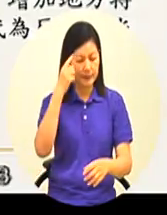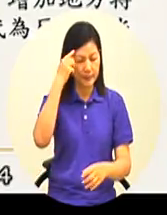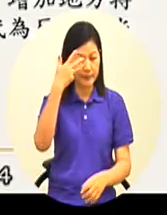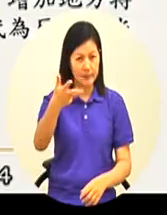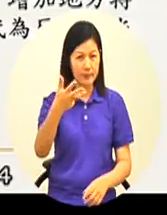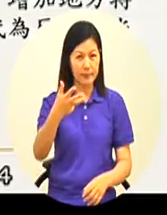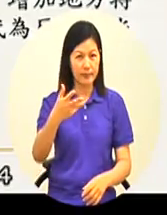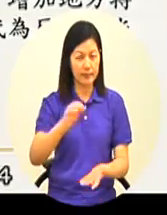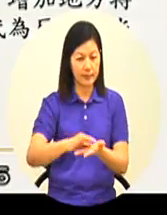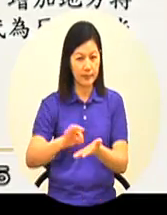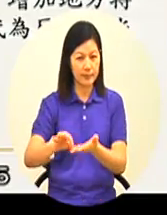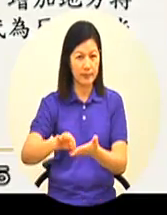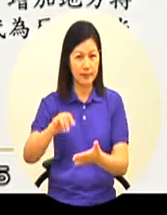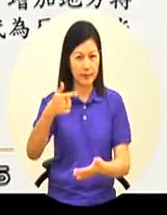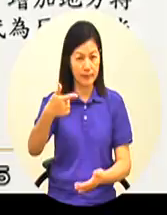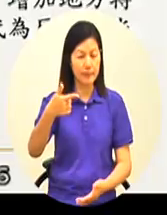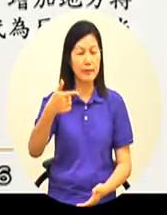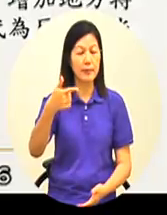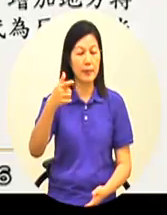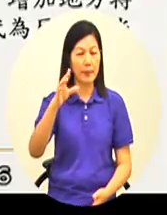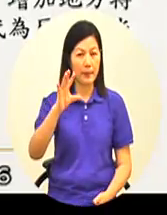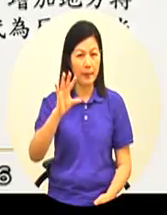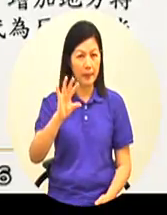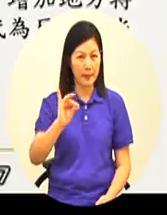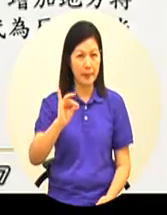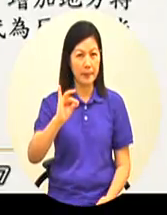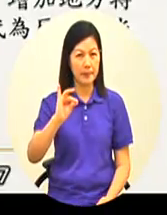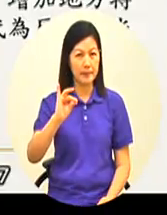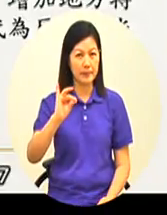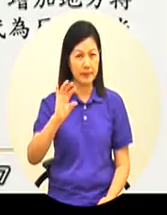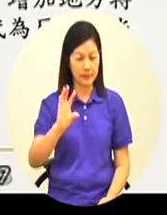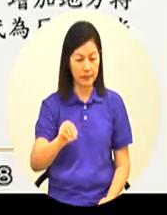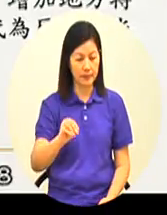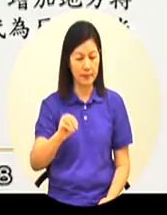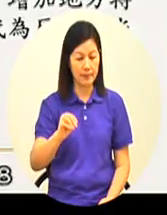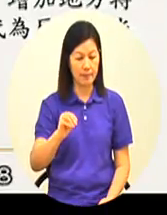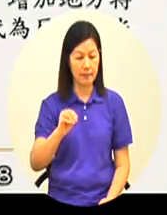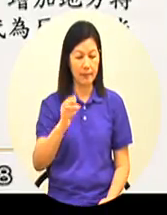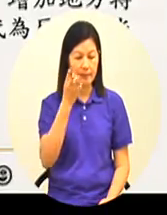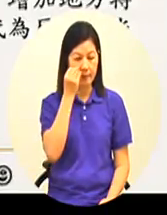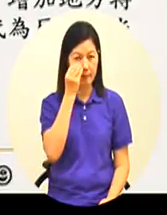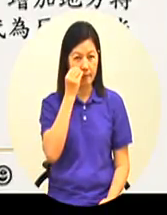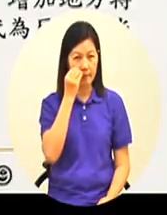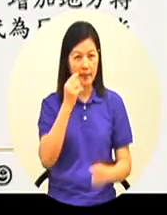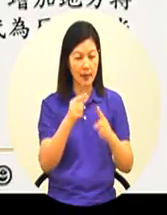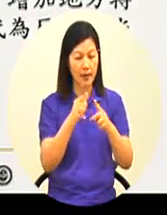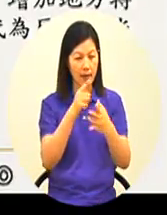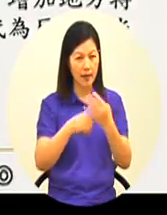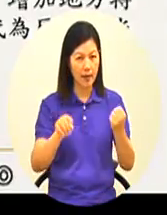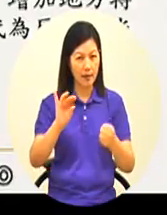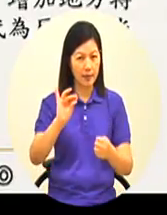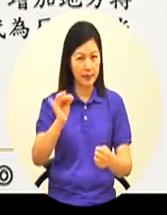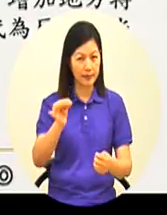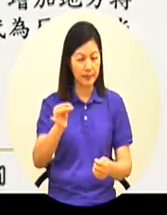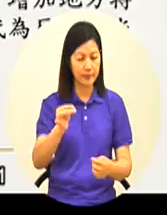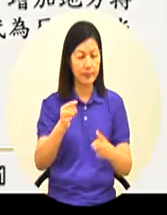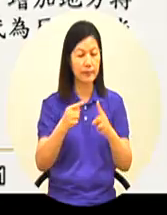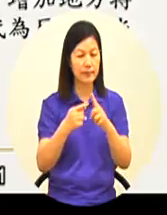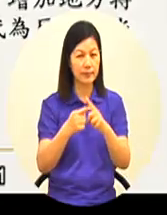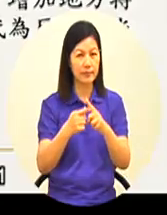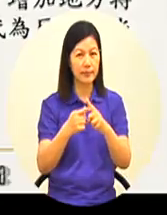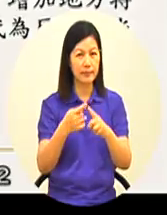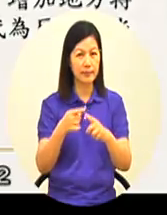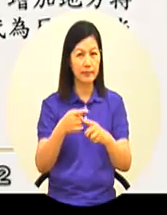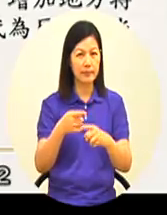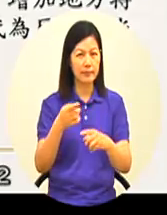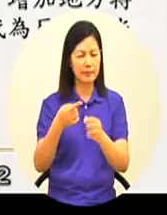是600万哈，人来参观的人数是100万人，跟去年比较是减少